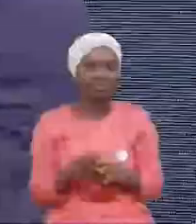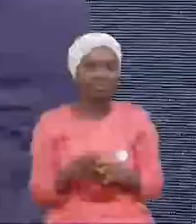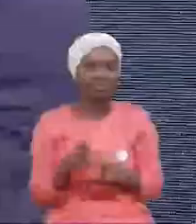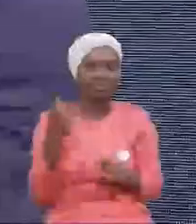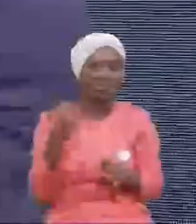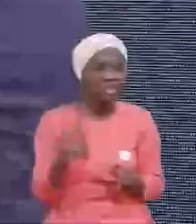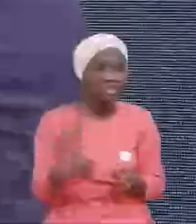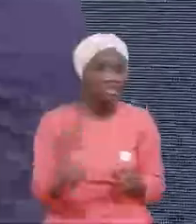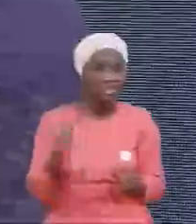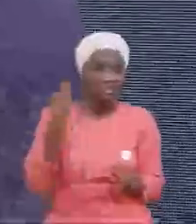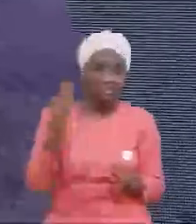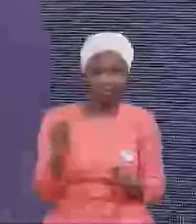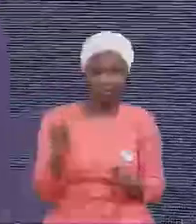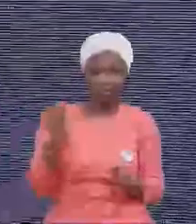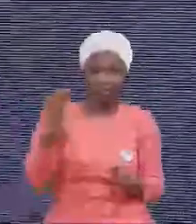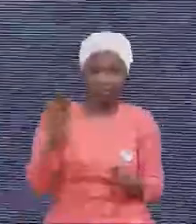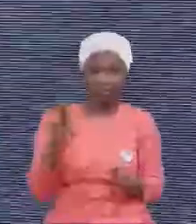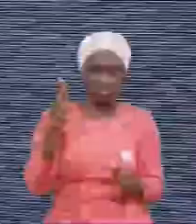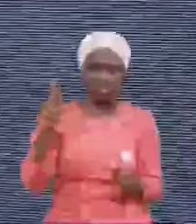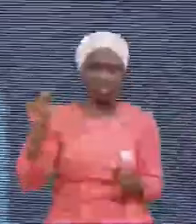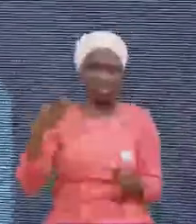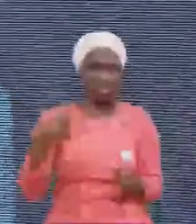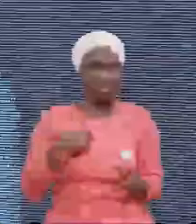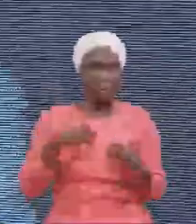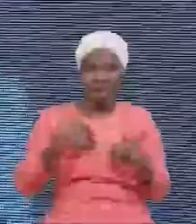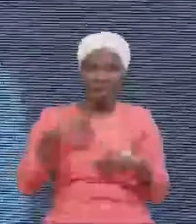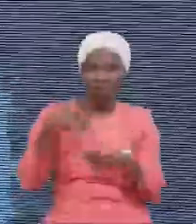la vérité que nous avons en Christ.